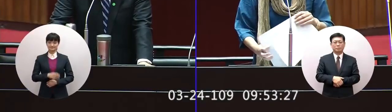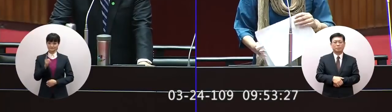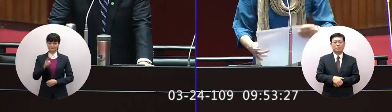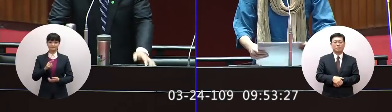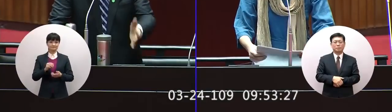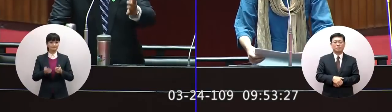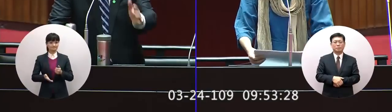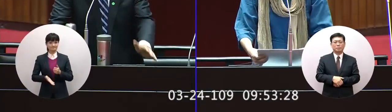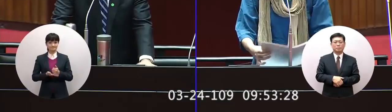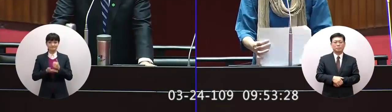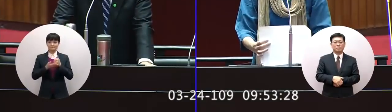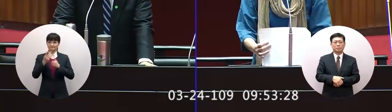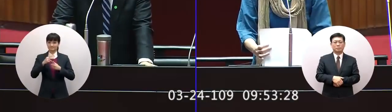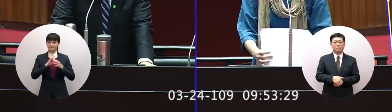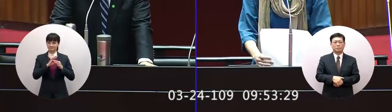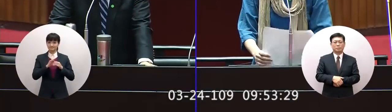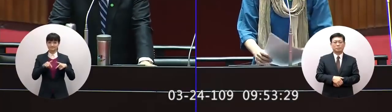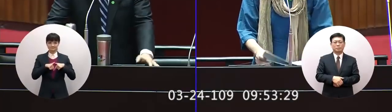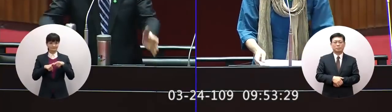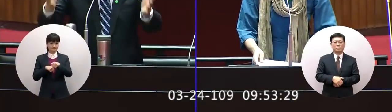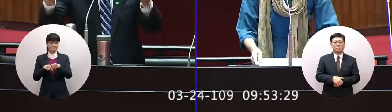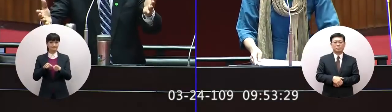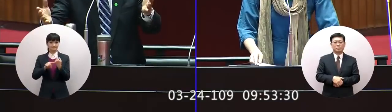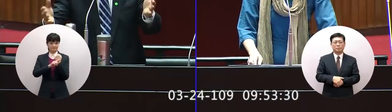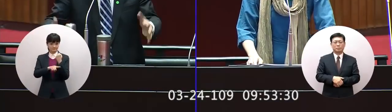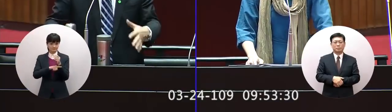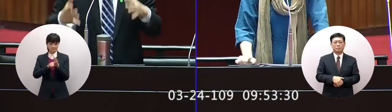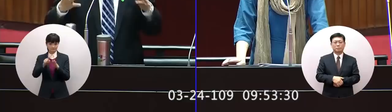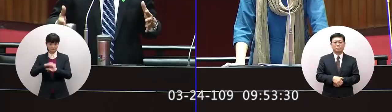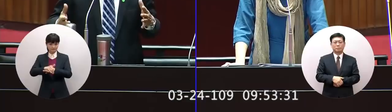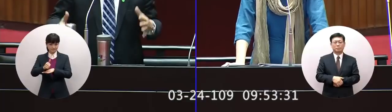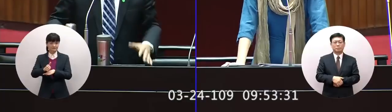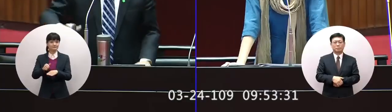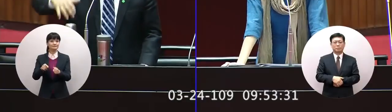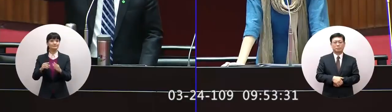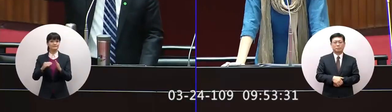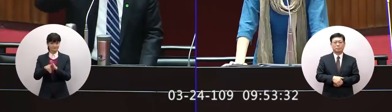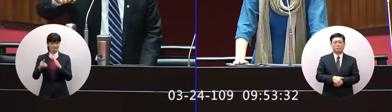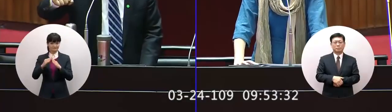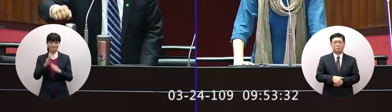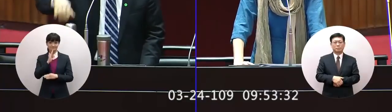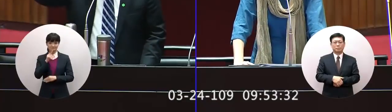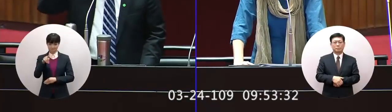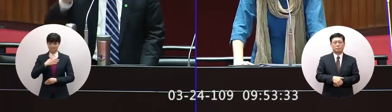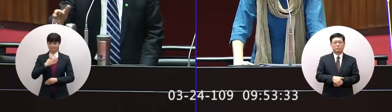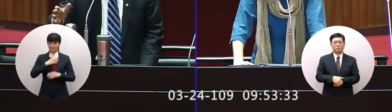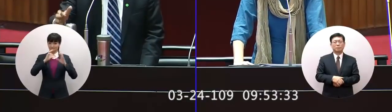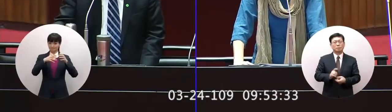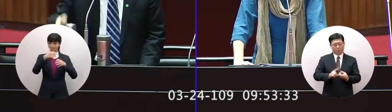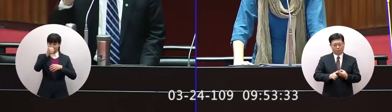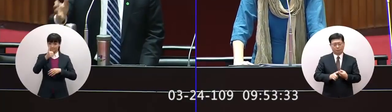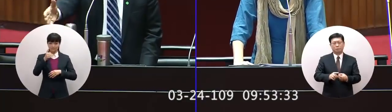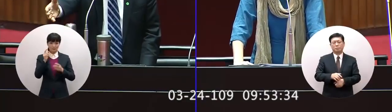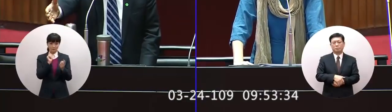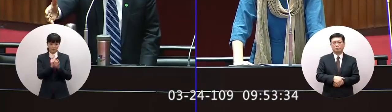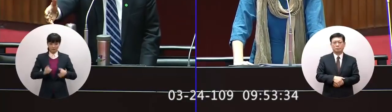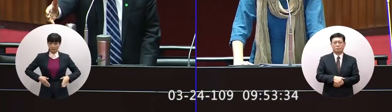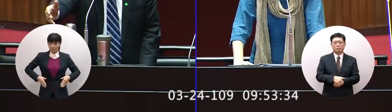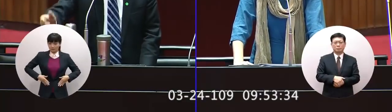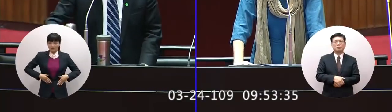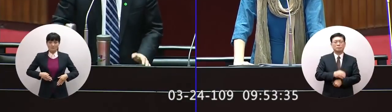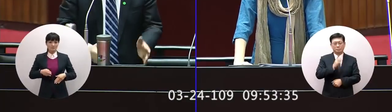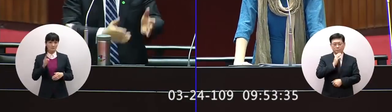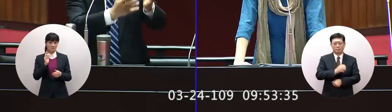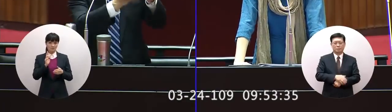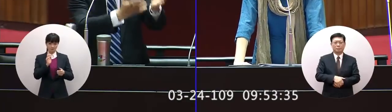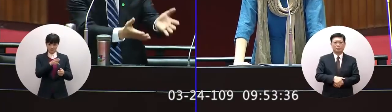关心。其实委员是法学的专家，你都知道，紧急命令是总统职权，在必要的时候及时做，